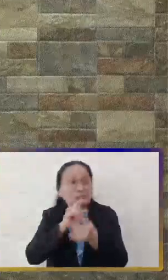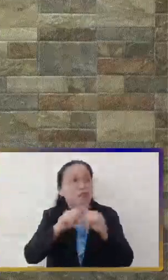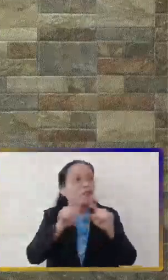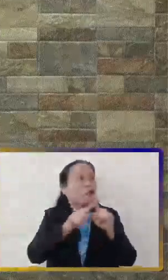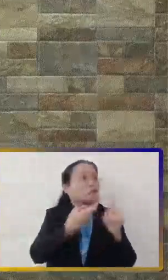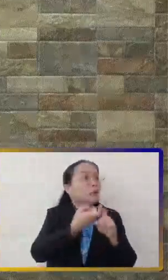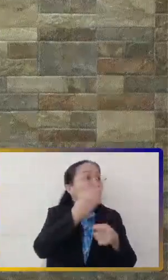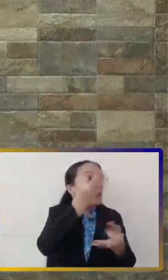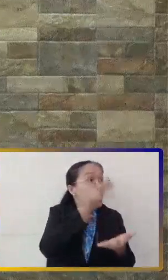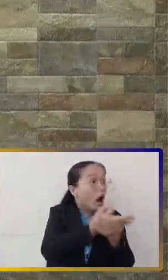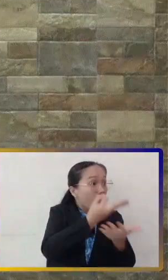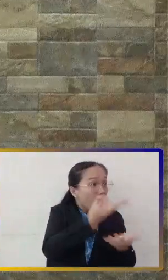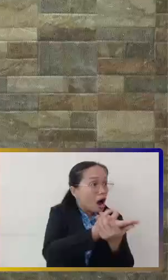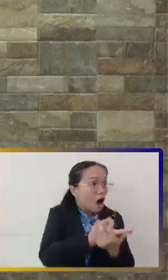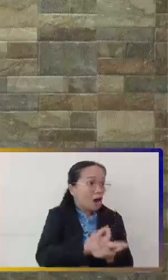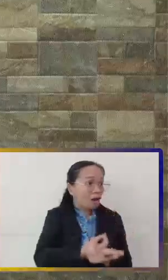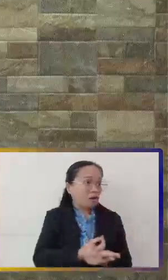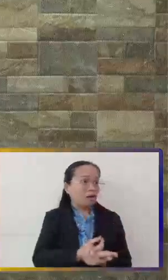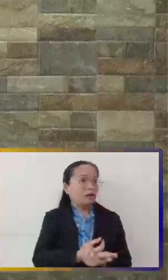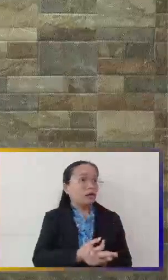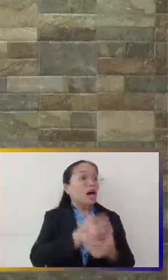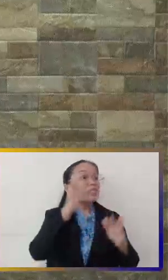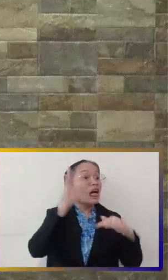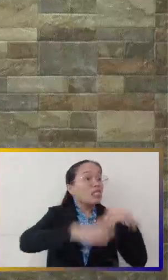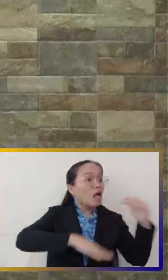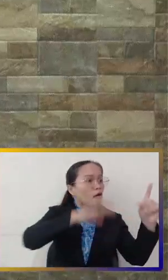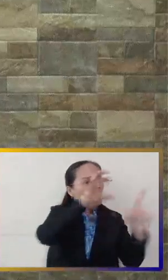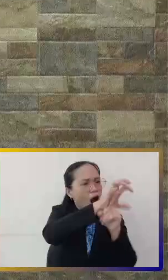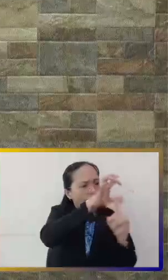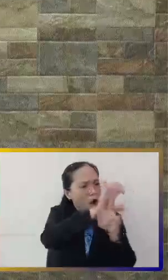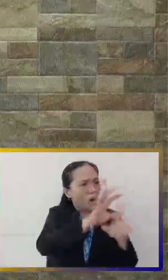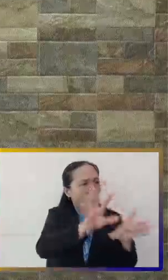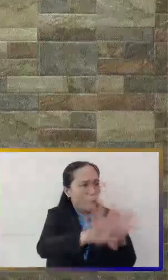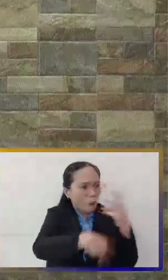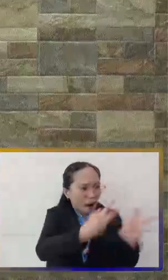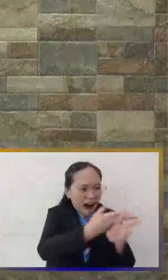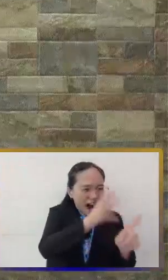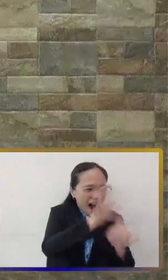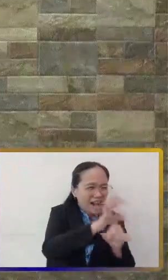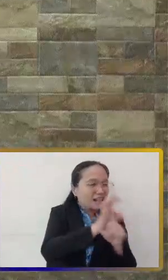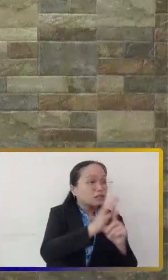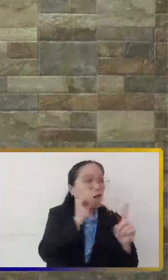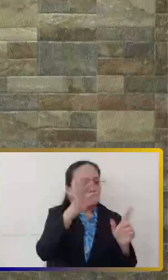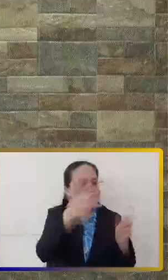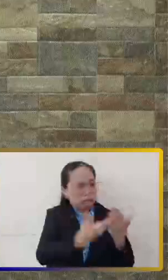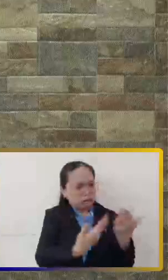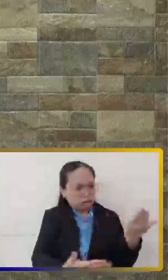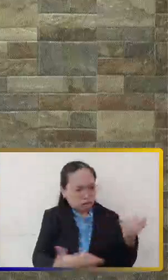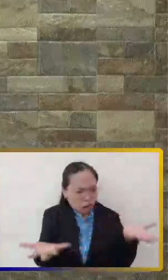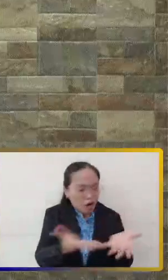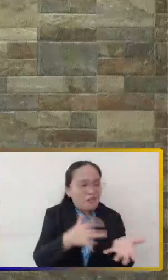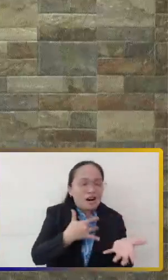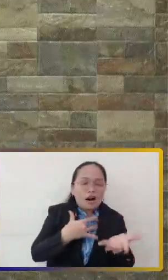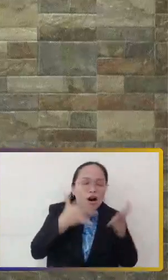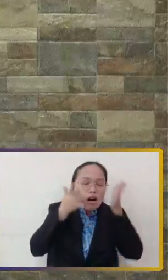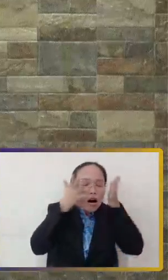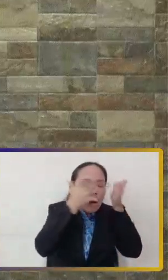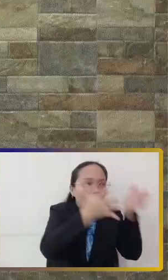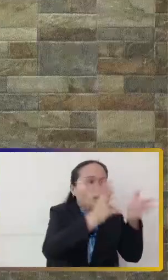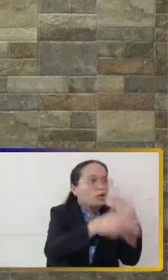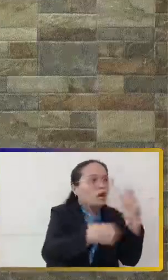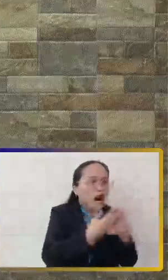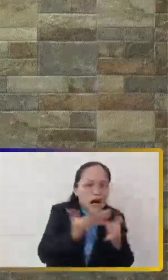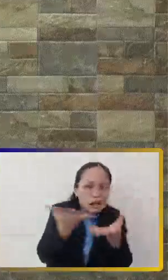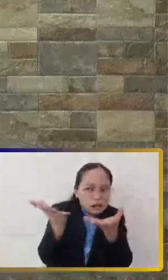Kakaiba siya kaysa sa kalayuan ng mundong ito. Kakaiba siya sa mga bagay na umaakit sa iyo. That's why,